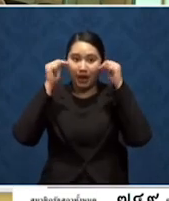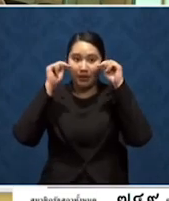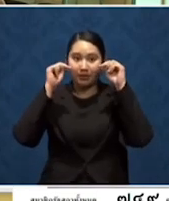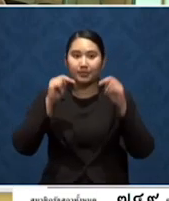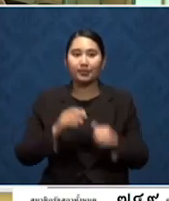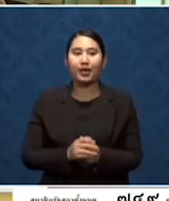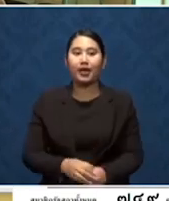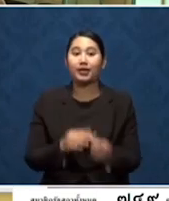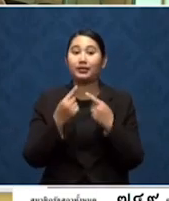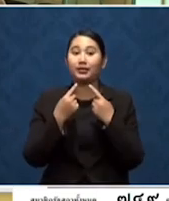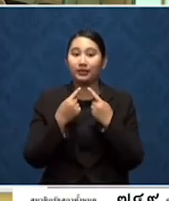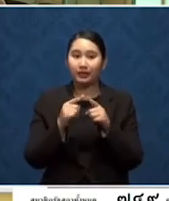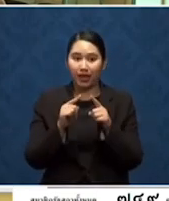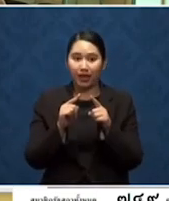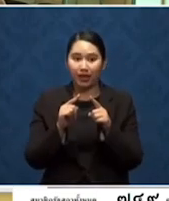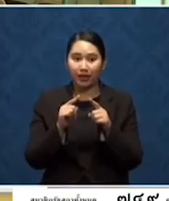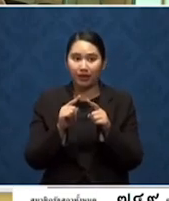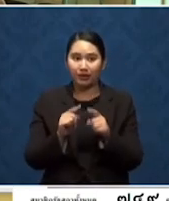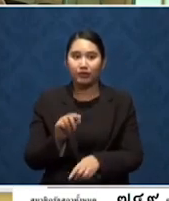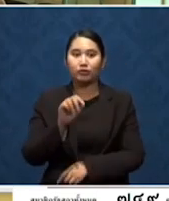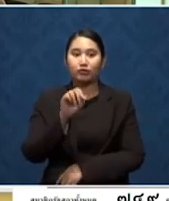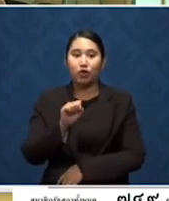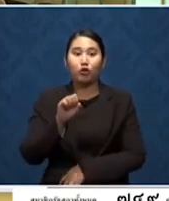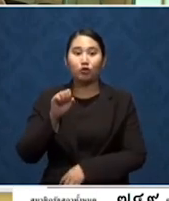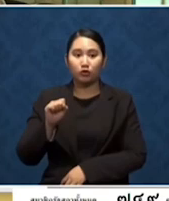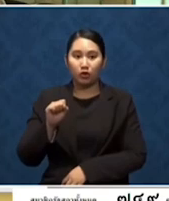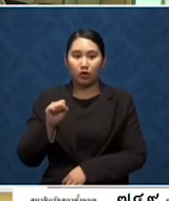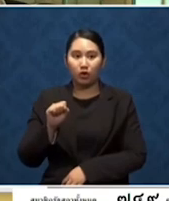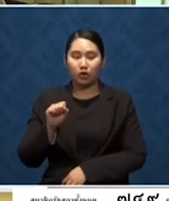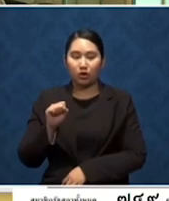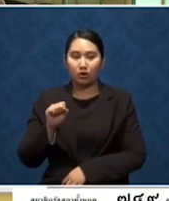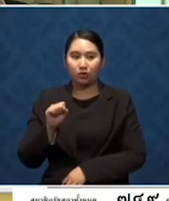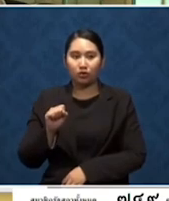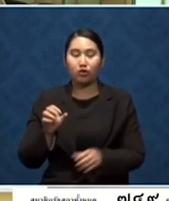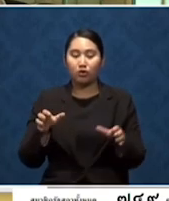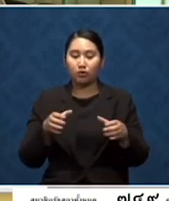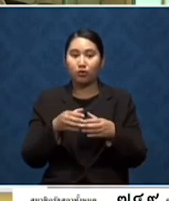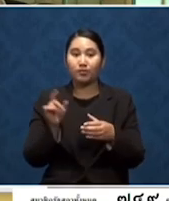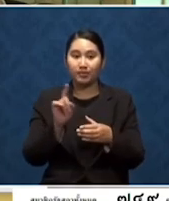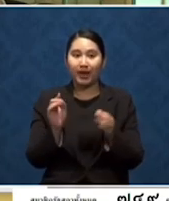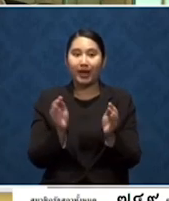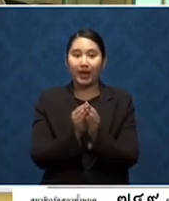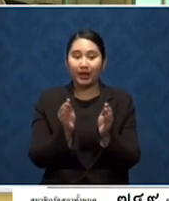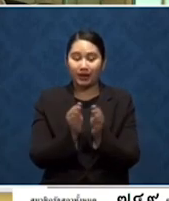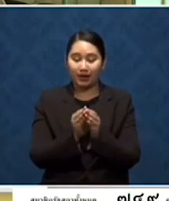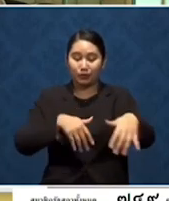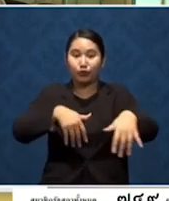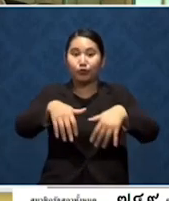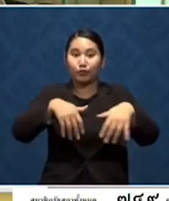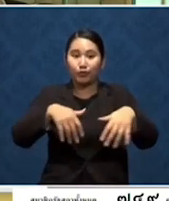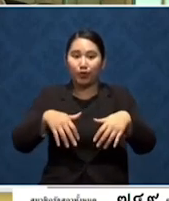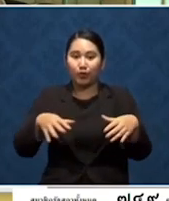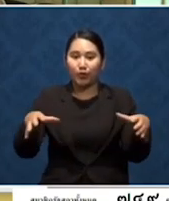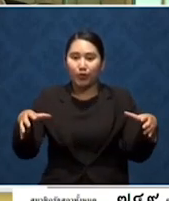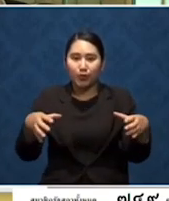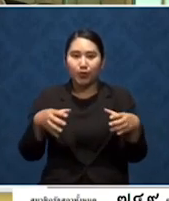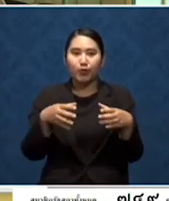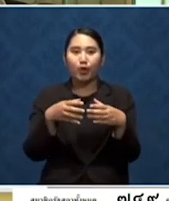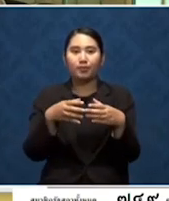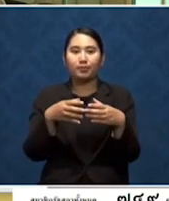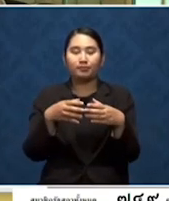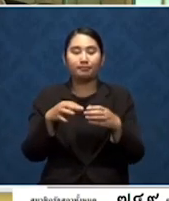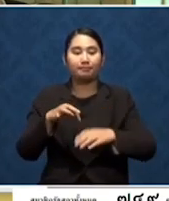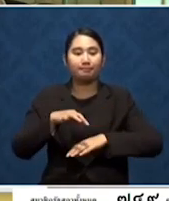แต่บรรดาท่านสมาชิกสภาวุฒิแต่ราษฎรท่านเอาเสียงของพี่น้องประชาชนนะครับมารวมกันเองแล้วไปยกให้คุณ